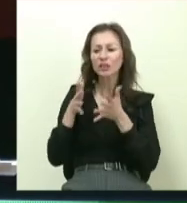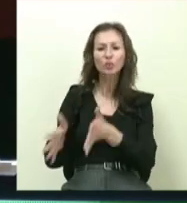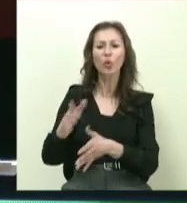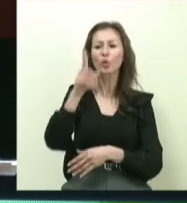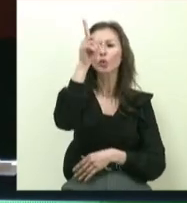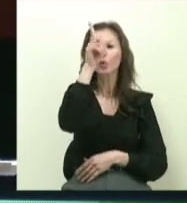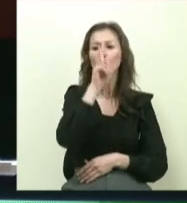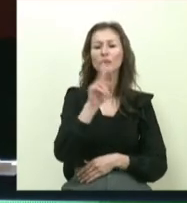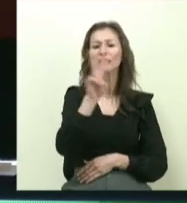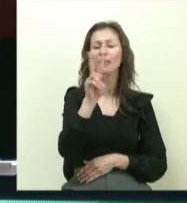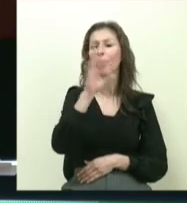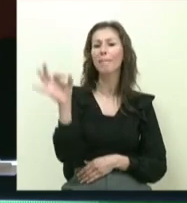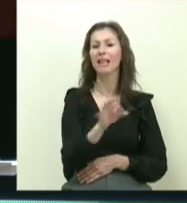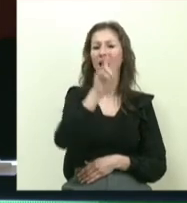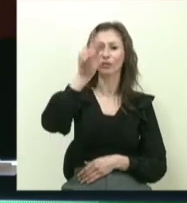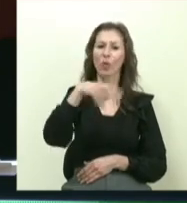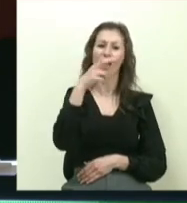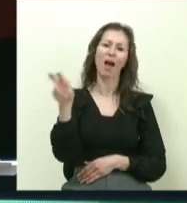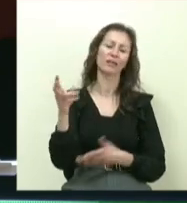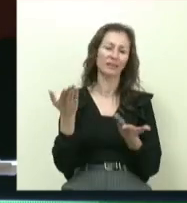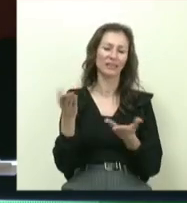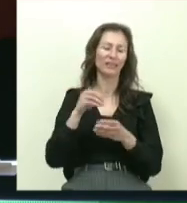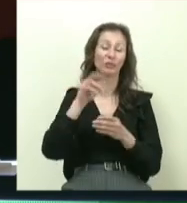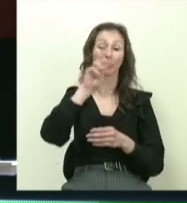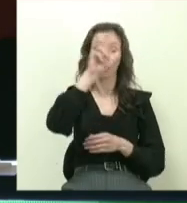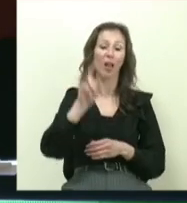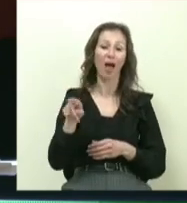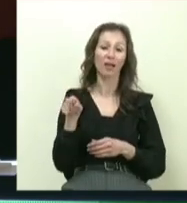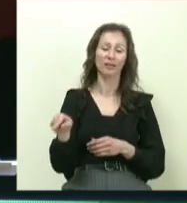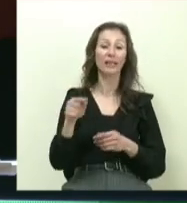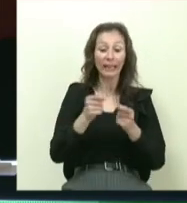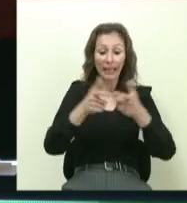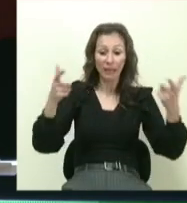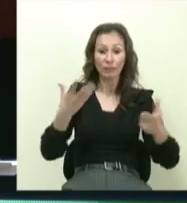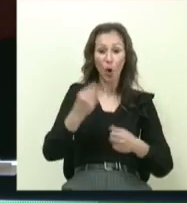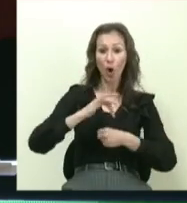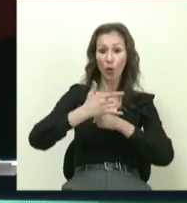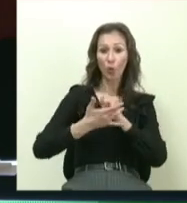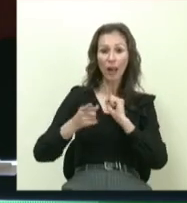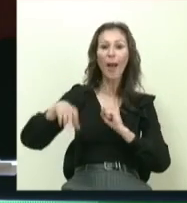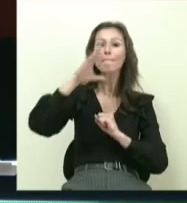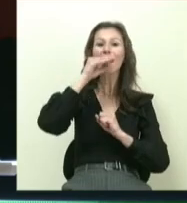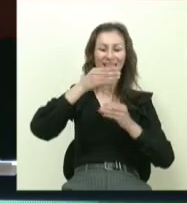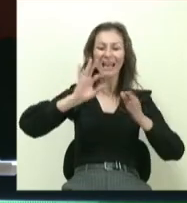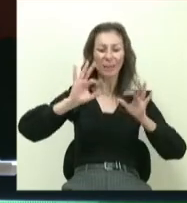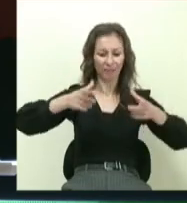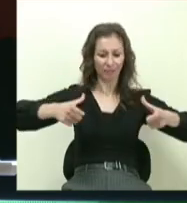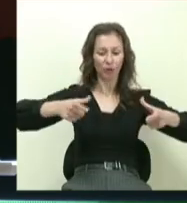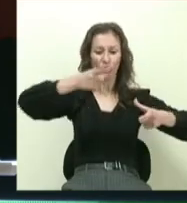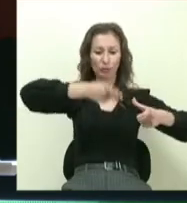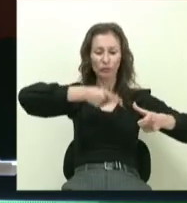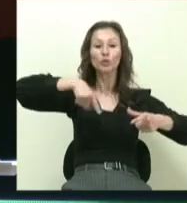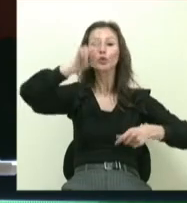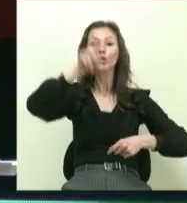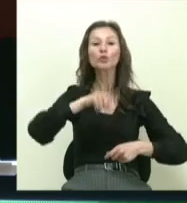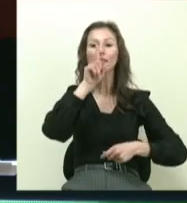120 milyar dolardır bu miktarla Türkiye'ye Gelişmekte olan ülkeler içinde pastadan Yüzde birlik Bir dilim alır